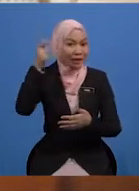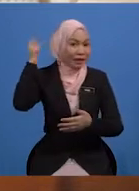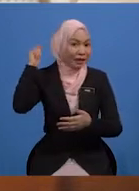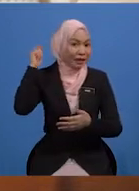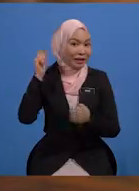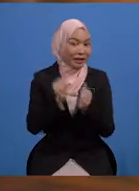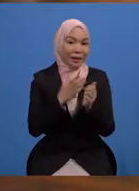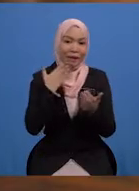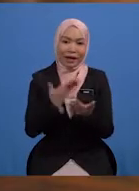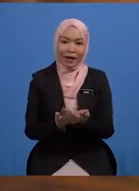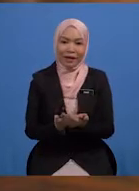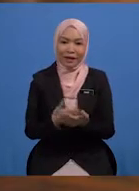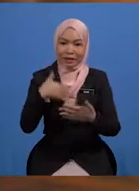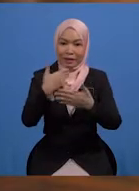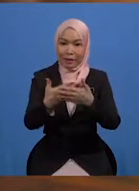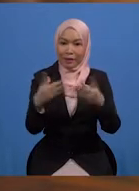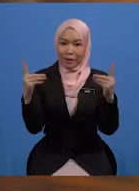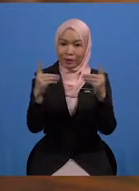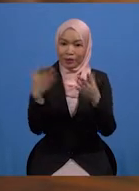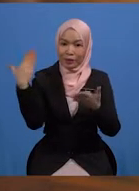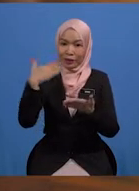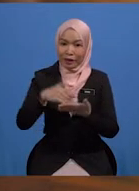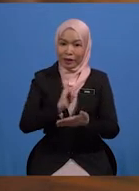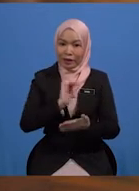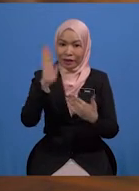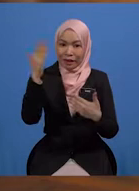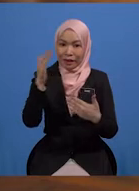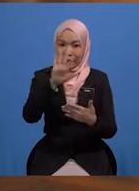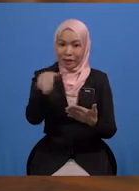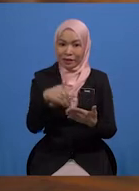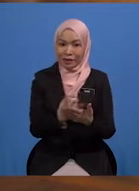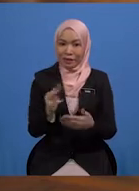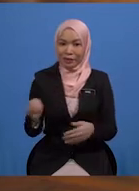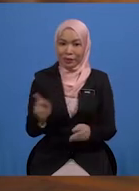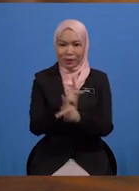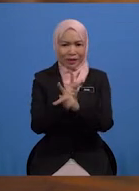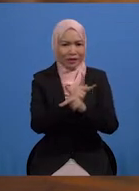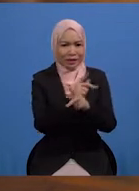sebaiknya. Sehingga bertemu lagi, cikgu harap semua murid